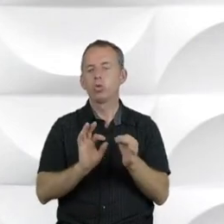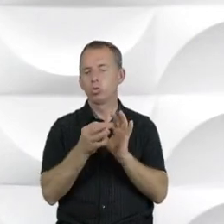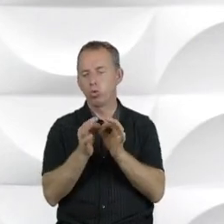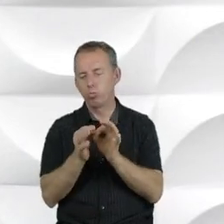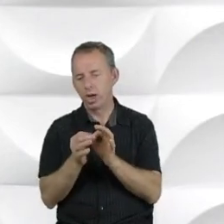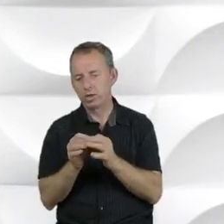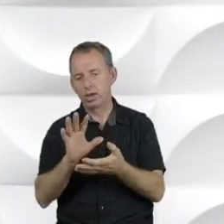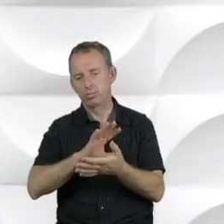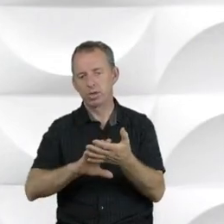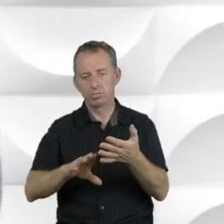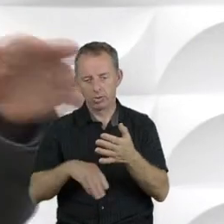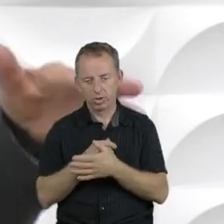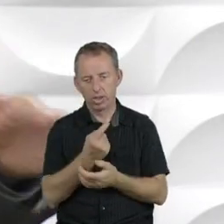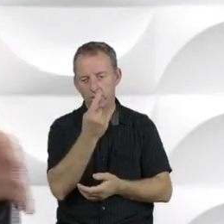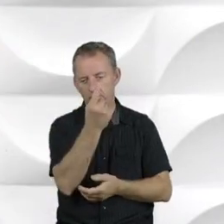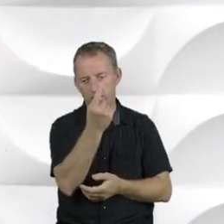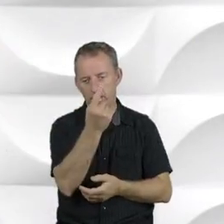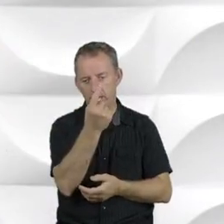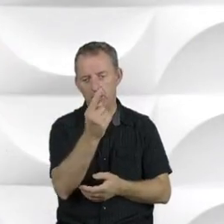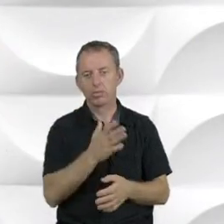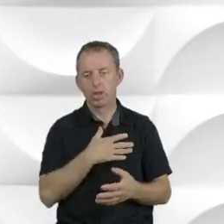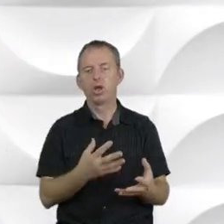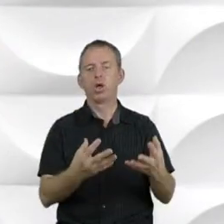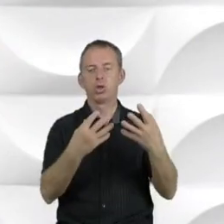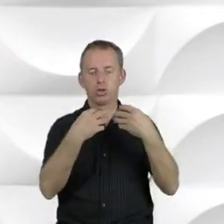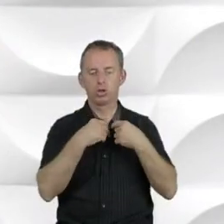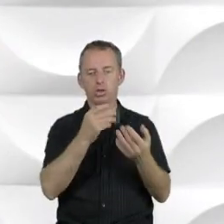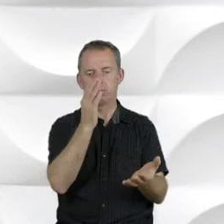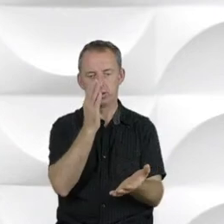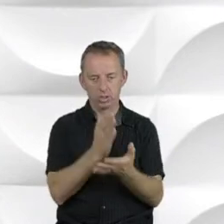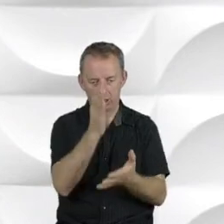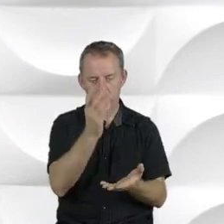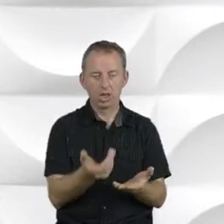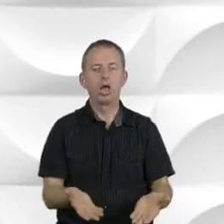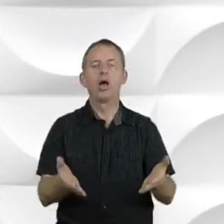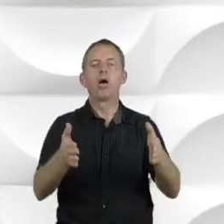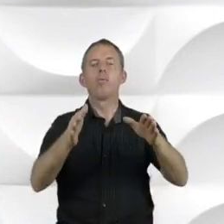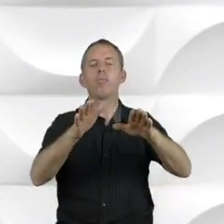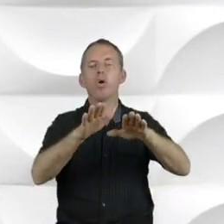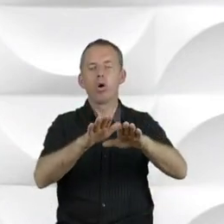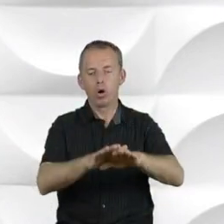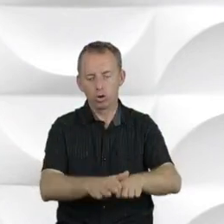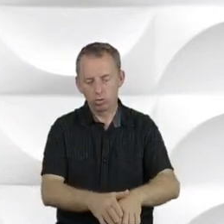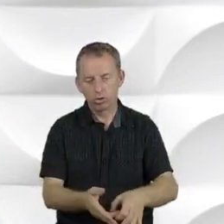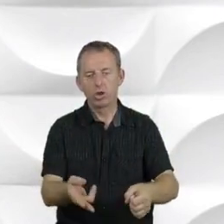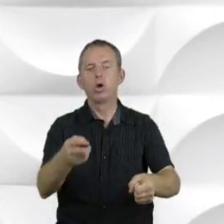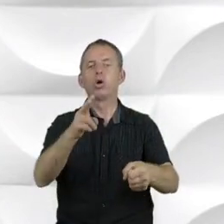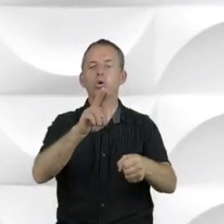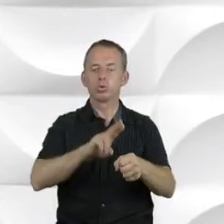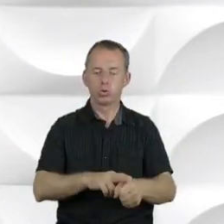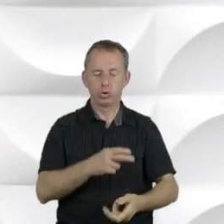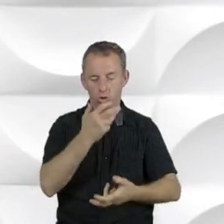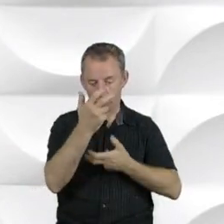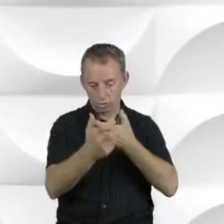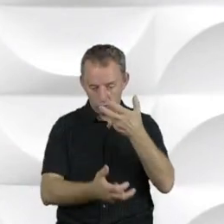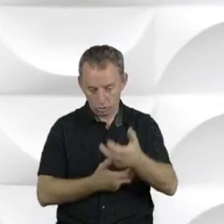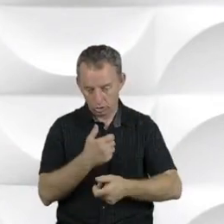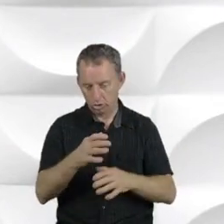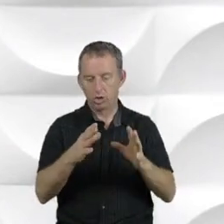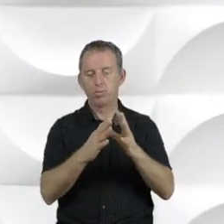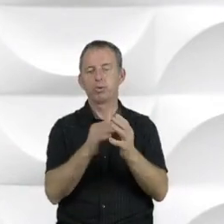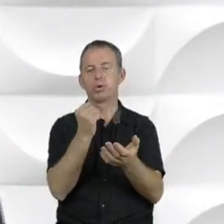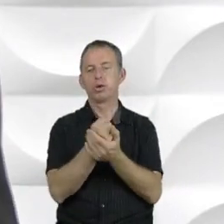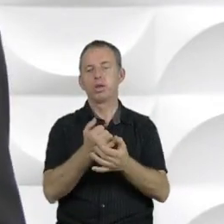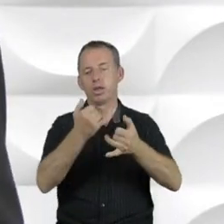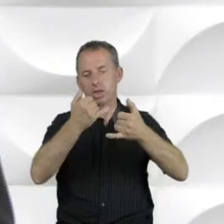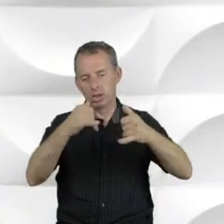Świętego. Jedni mieli dostęp tylko błogosławieni, którzy czynią przykazania Jego.